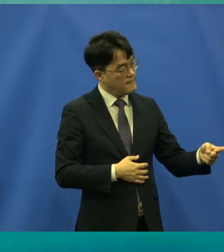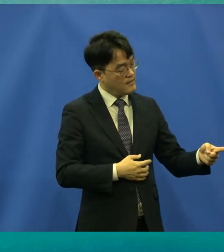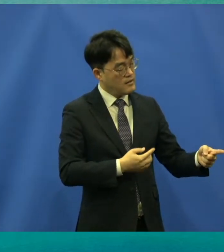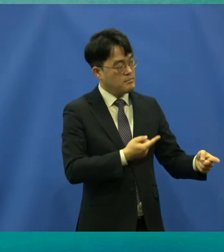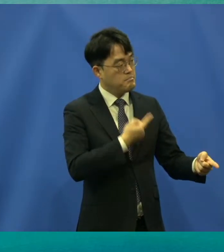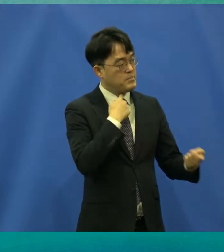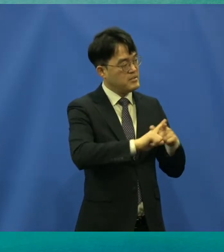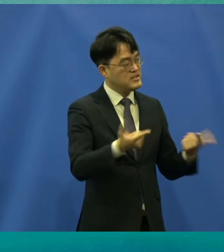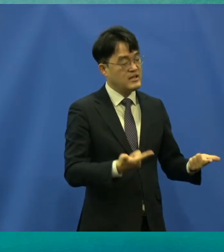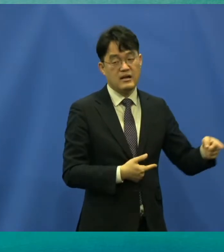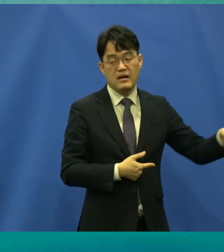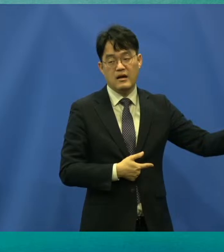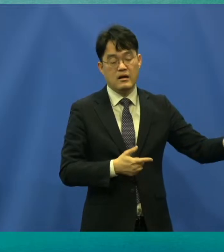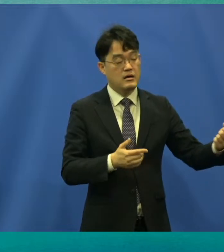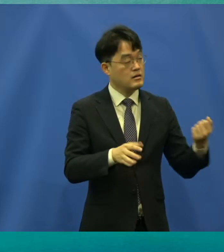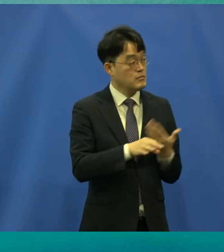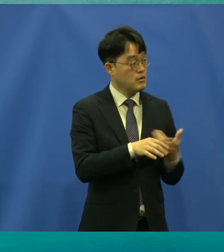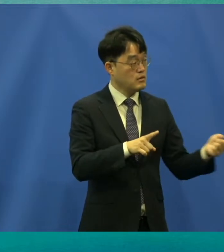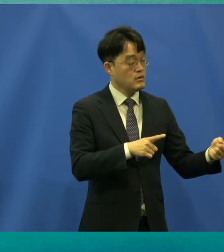사람이 나라는 말이죠.